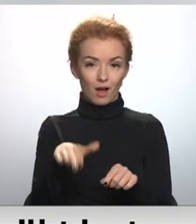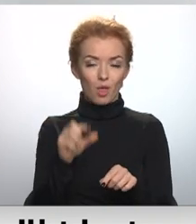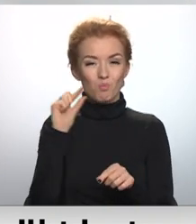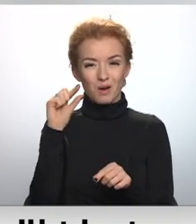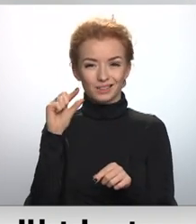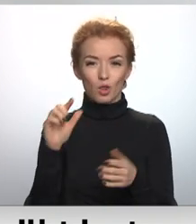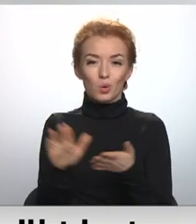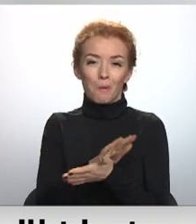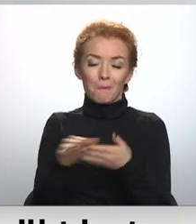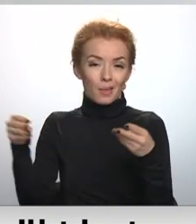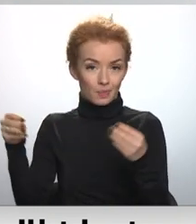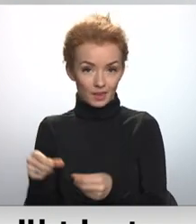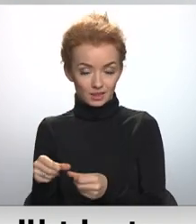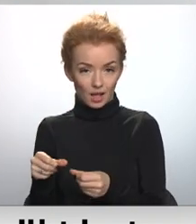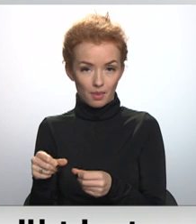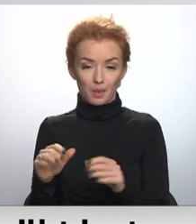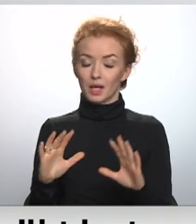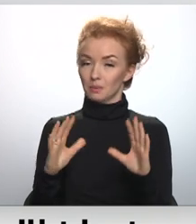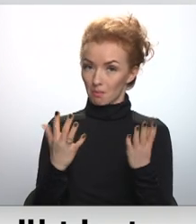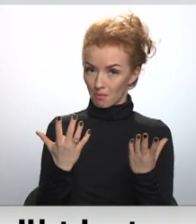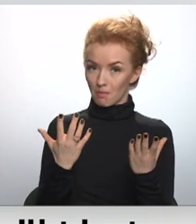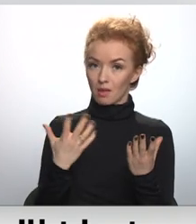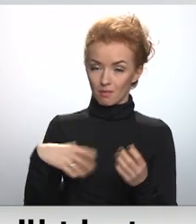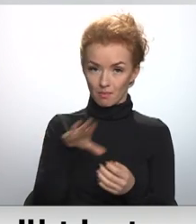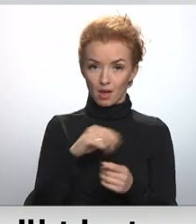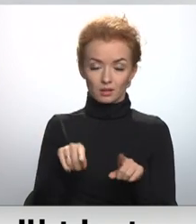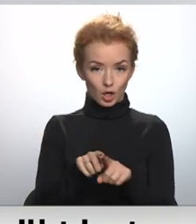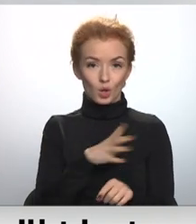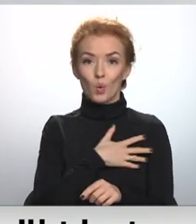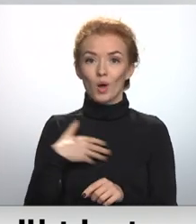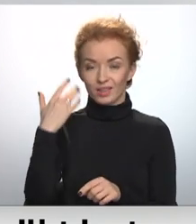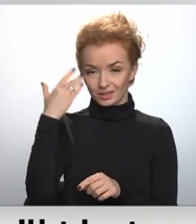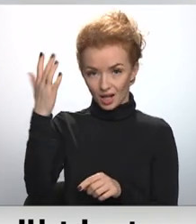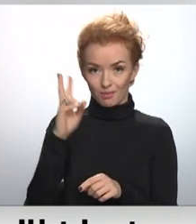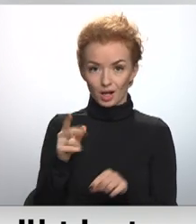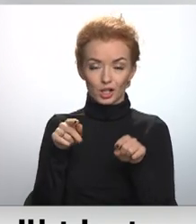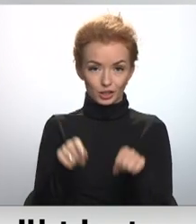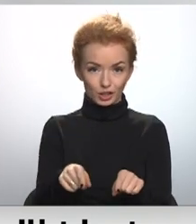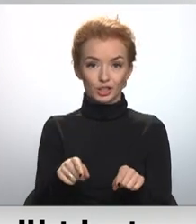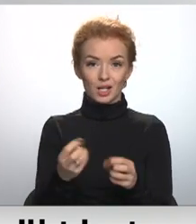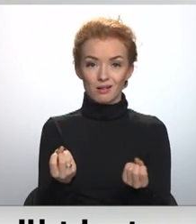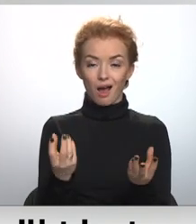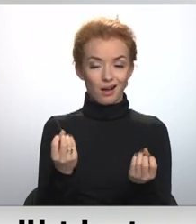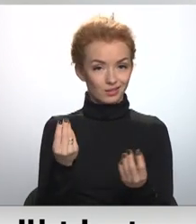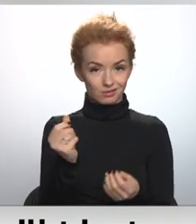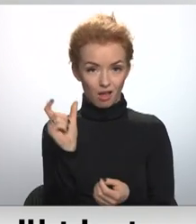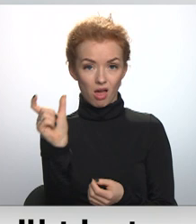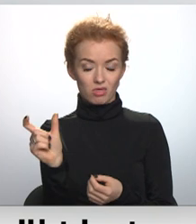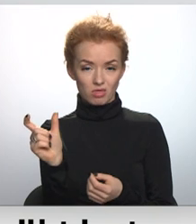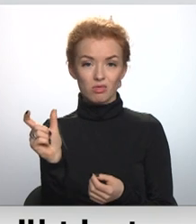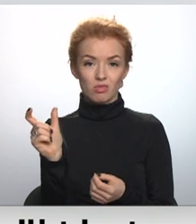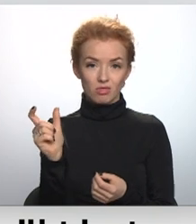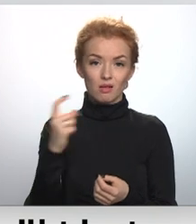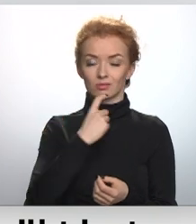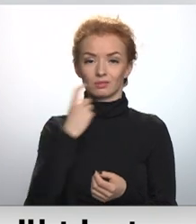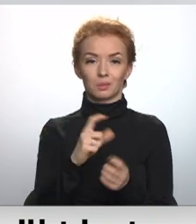nedaudz kompensēties, bet nu, mēs arī ļoti ceram, ka tomēr šī gāzes cena